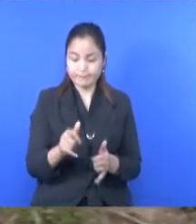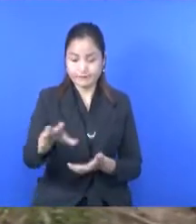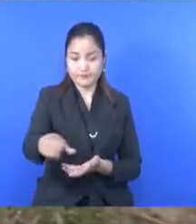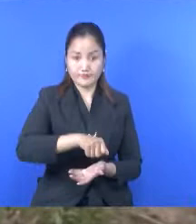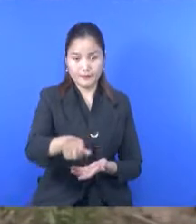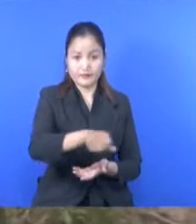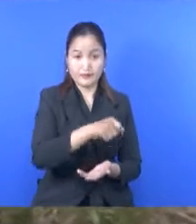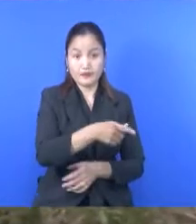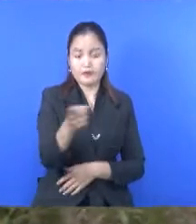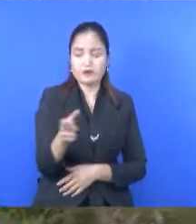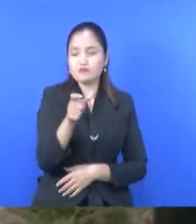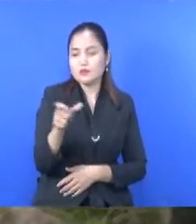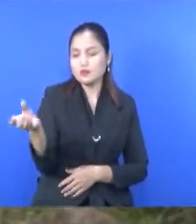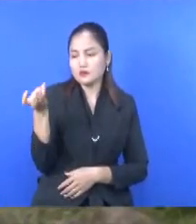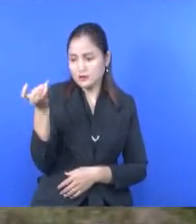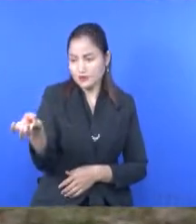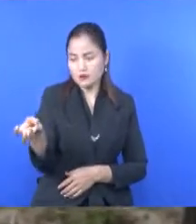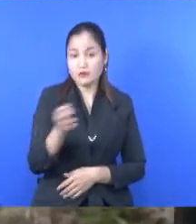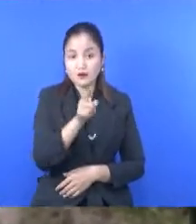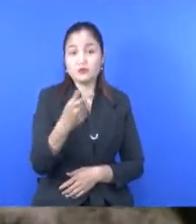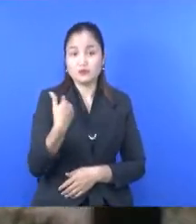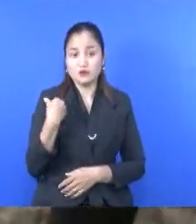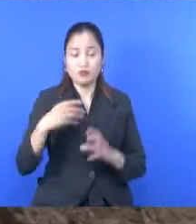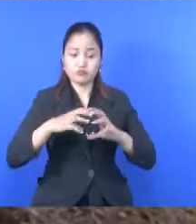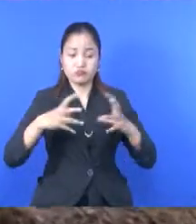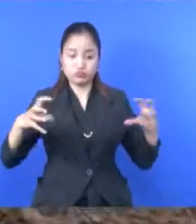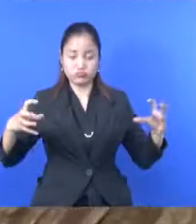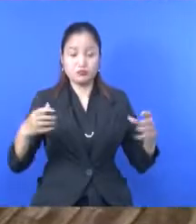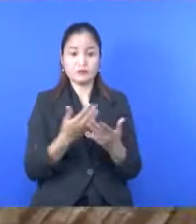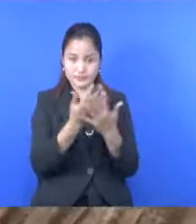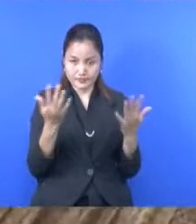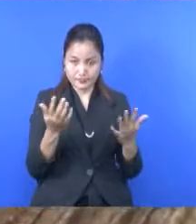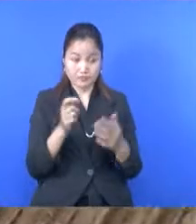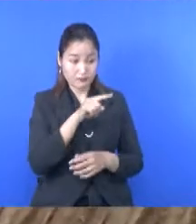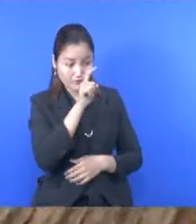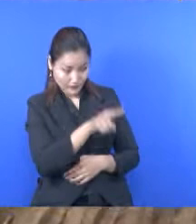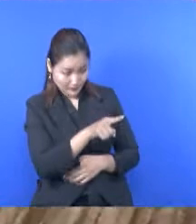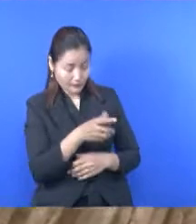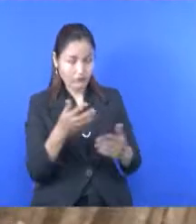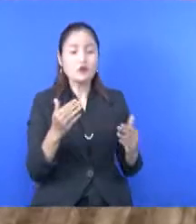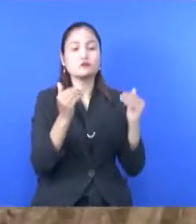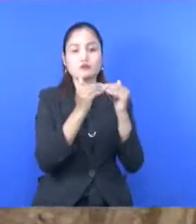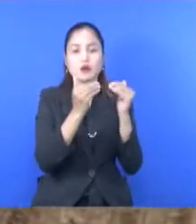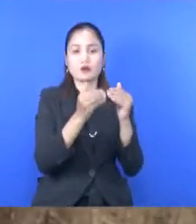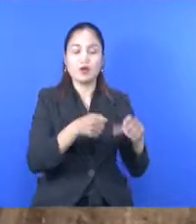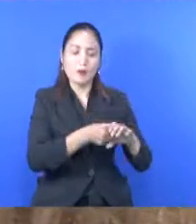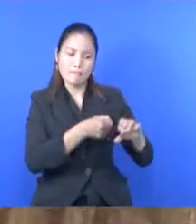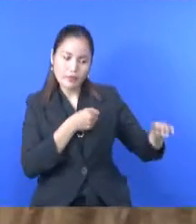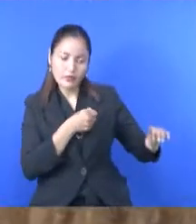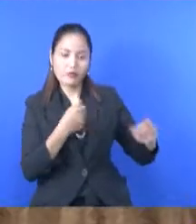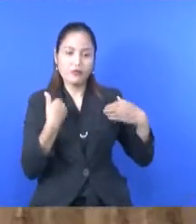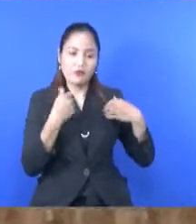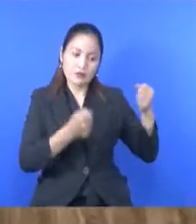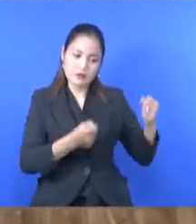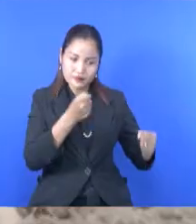តិចជាងគ្រឿងចាក ់ដូចនិយាយទៅវាស្មើគ្នានៅនេះគឺស្មើគ្នាតែម្ដងបងមិនអាច